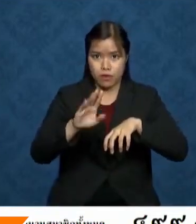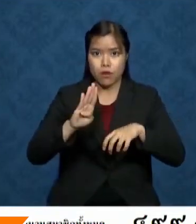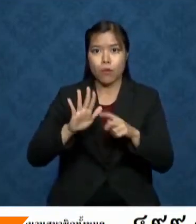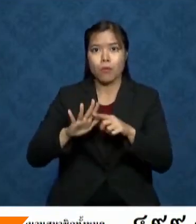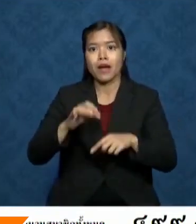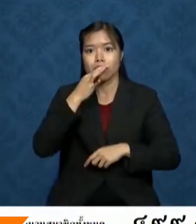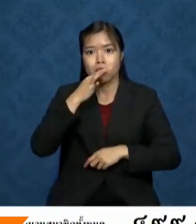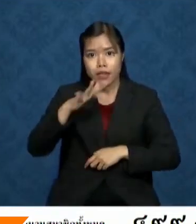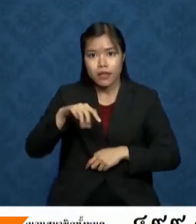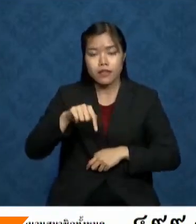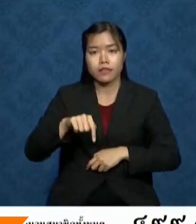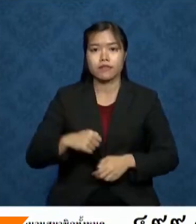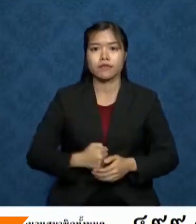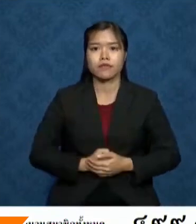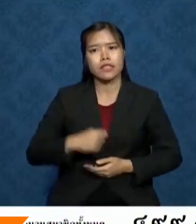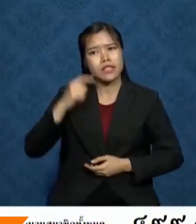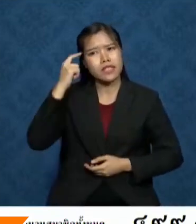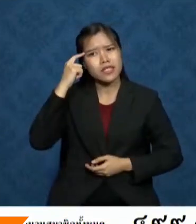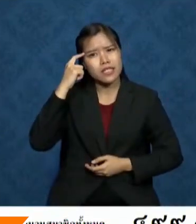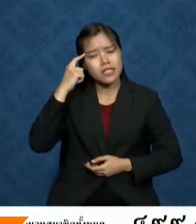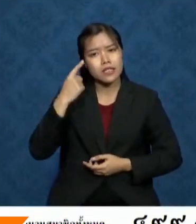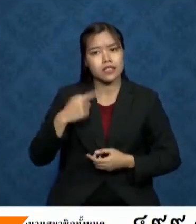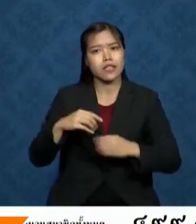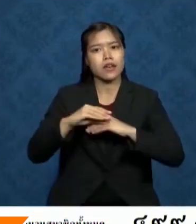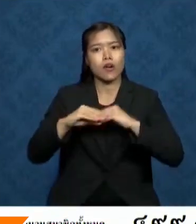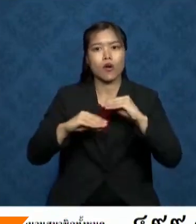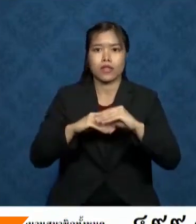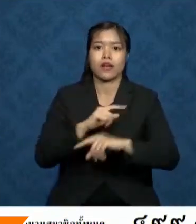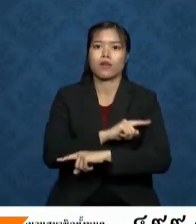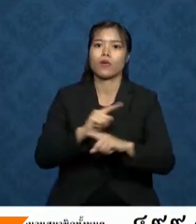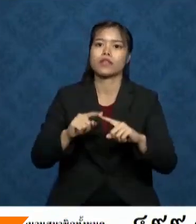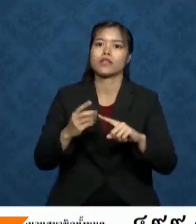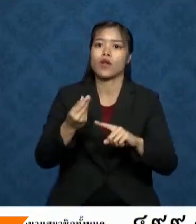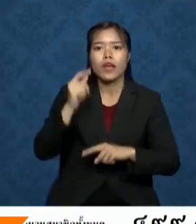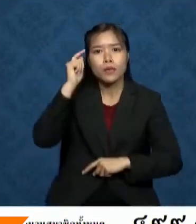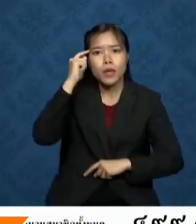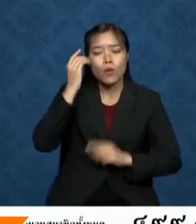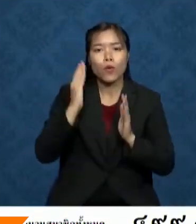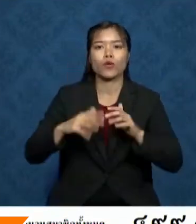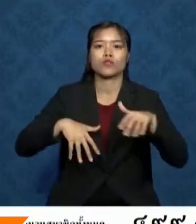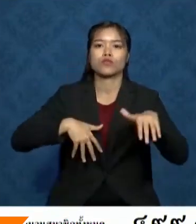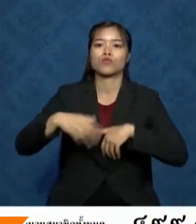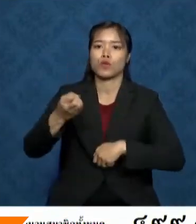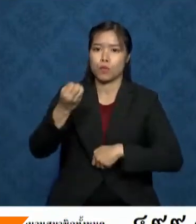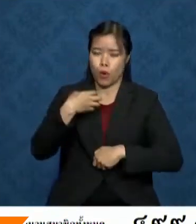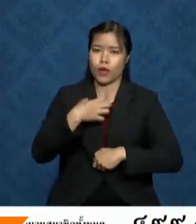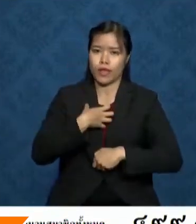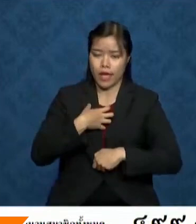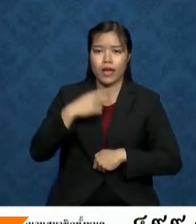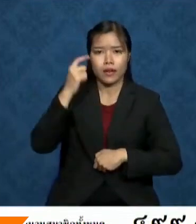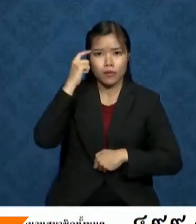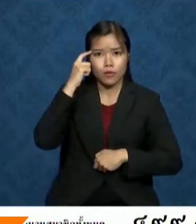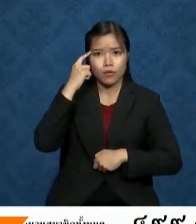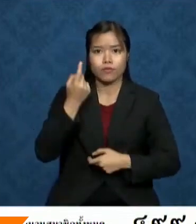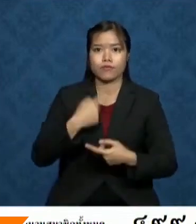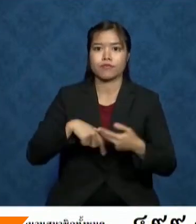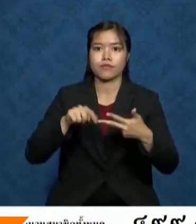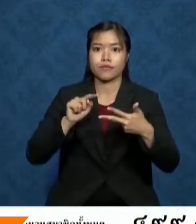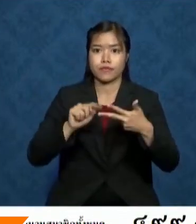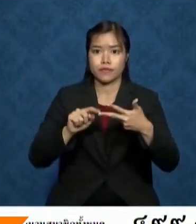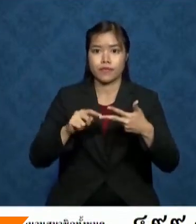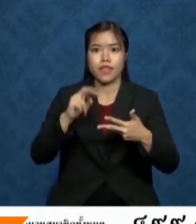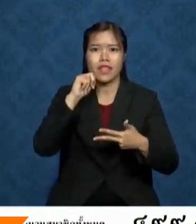แต่ยไมมคามชัเจนใช้ร logarวัี้พนประชาชนอยากทาคามคืบหน้า ครัเรื่องท 3 ครัเรื่องน้ำเสีย ทั้ง